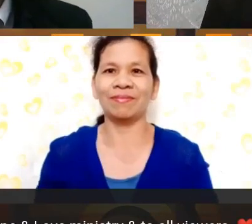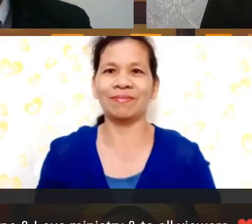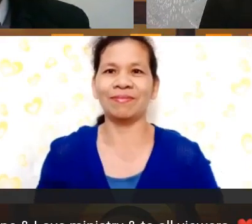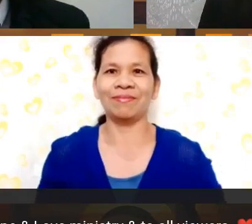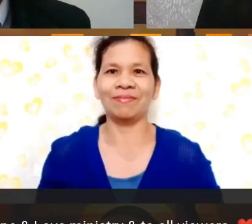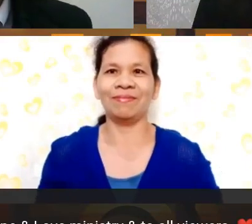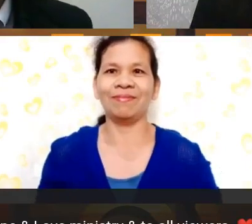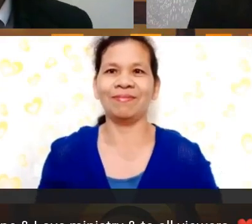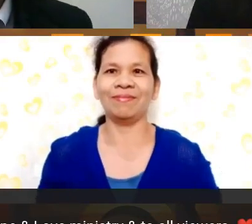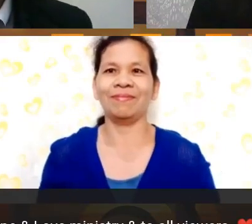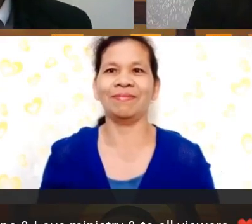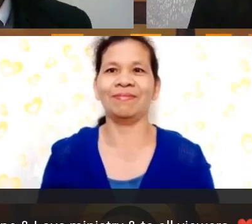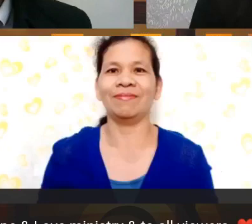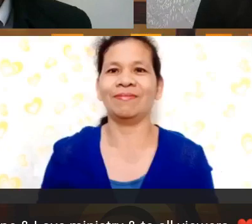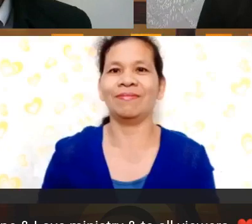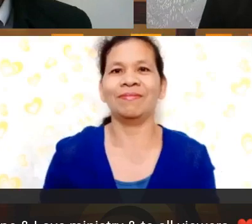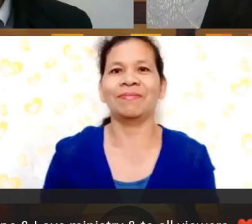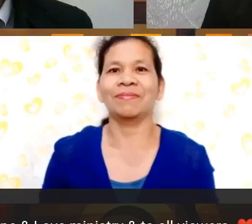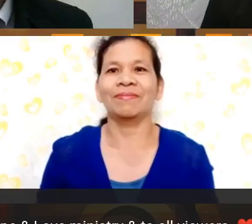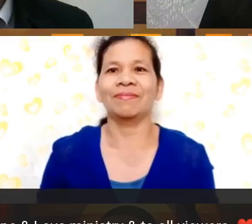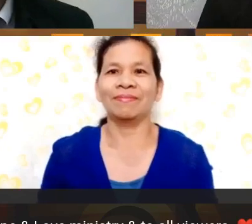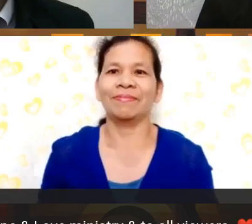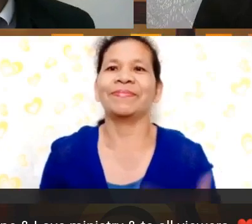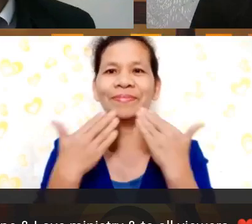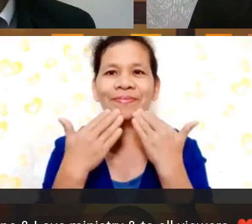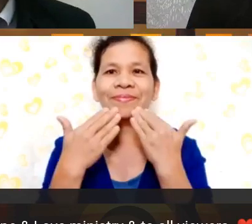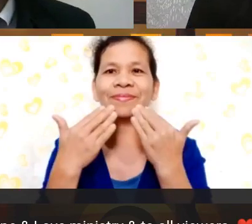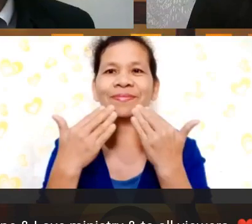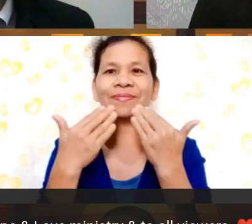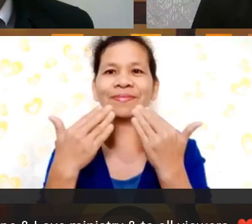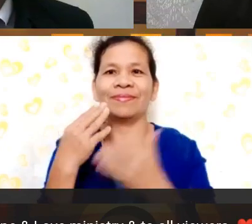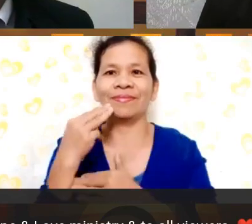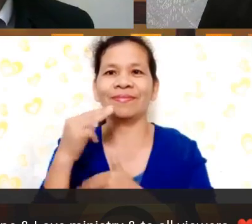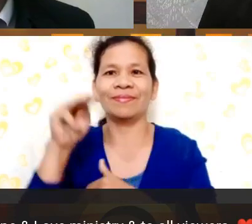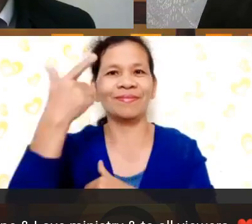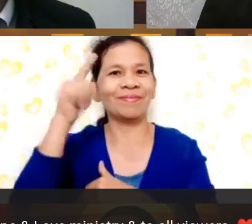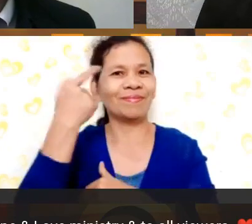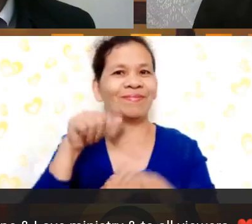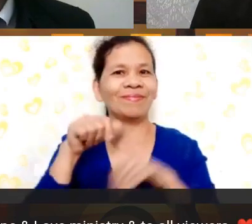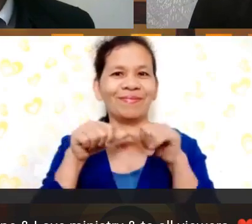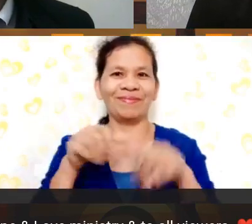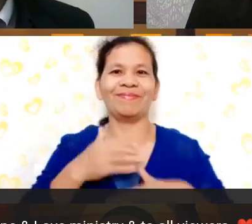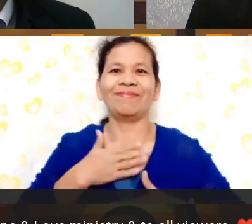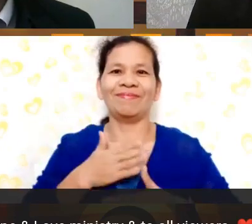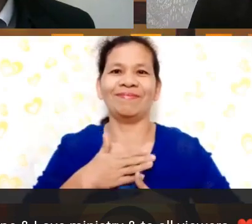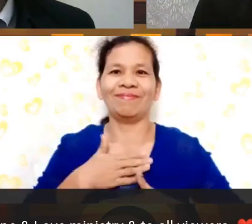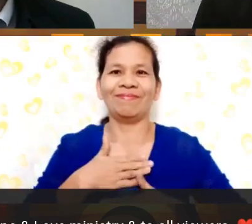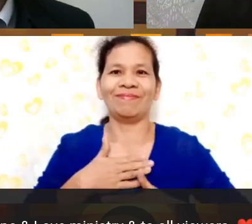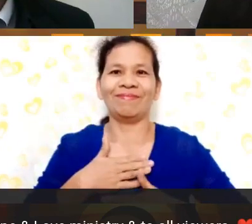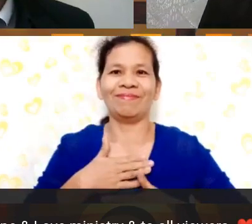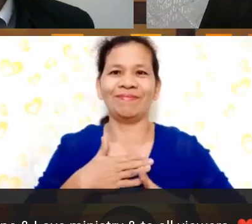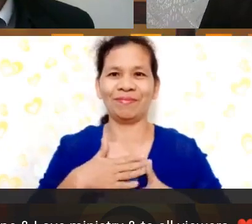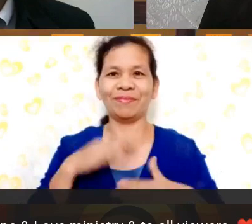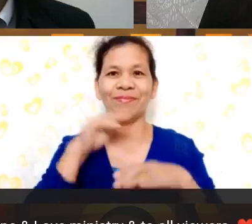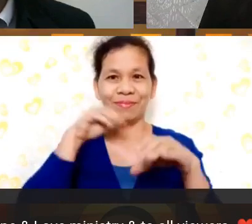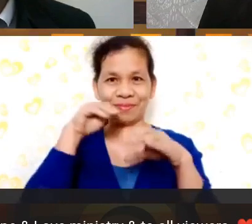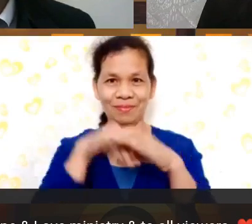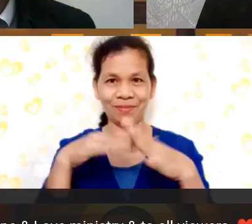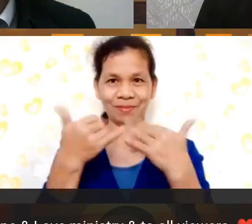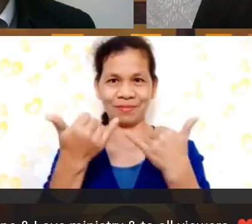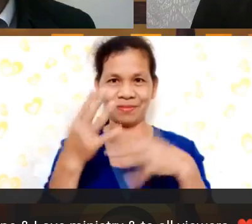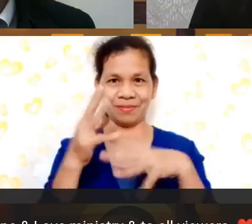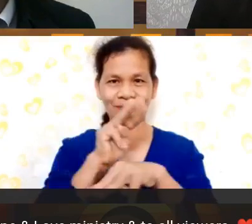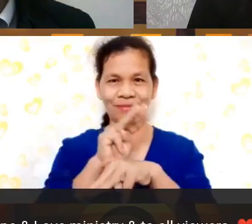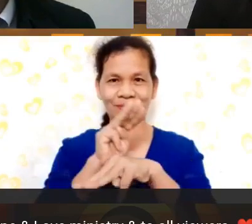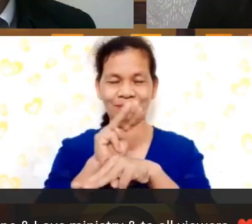Okay, thank you so much, Ma'am Lina, sa inyong patuloy na kasiglahan na masangkot dito sa ating Hope and